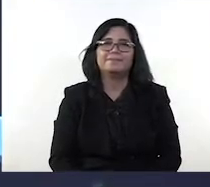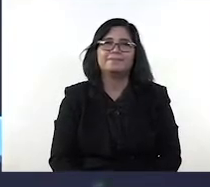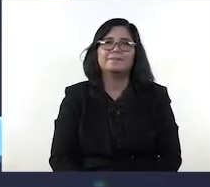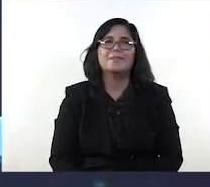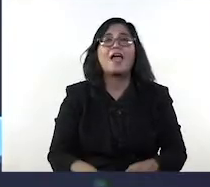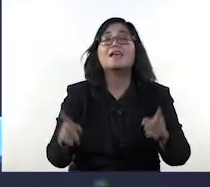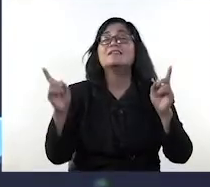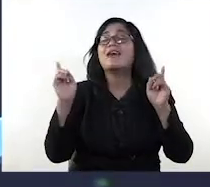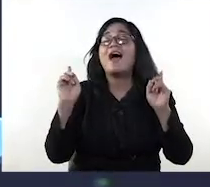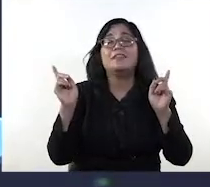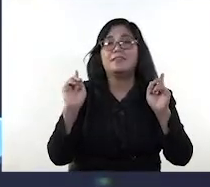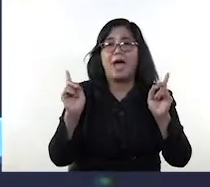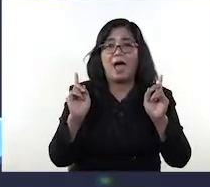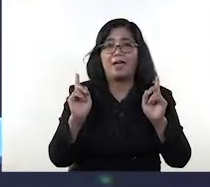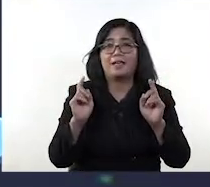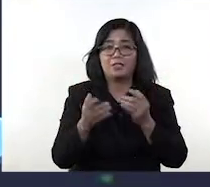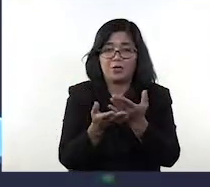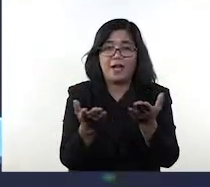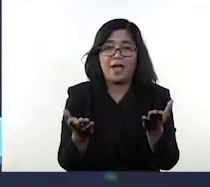Ya santai aja sih